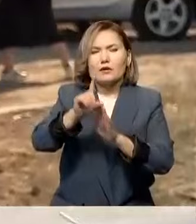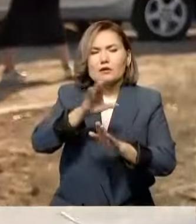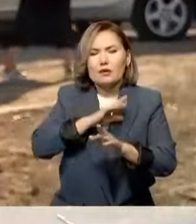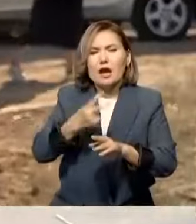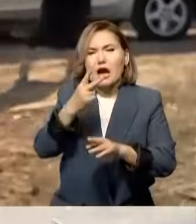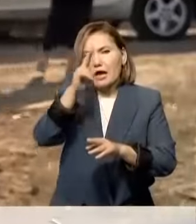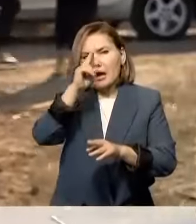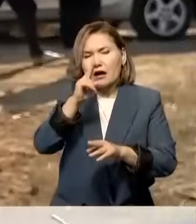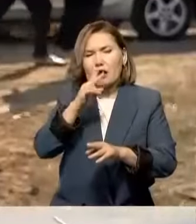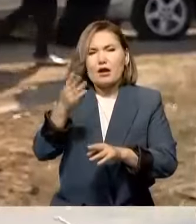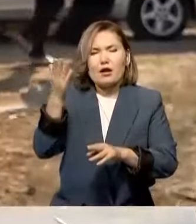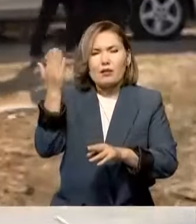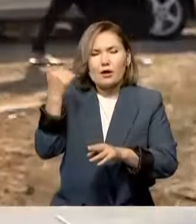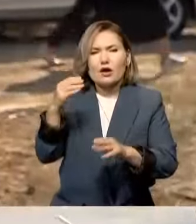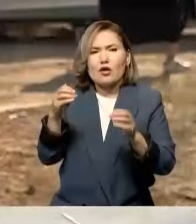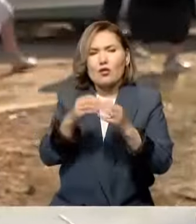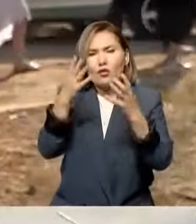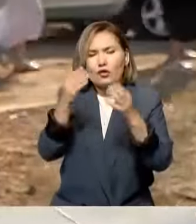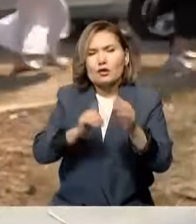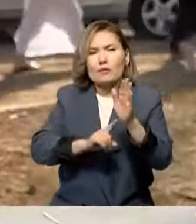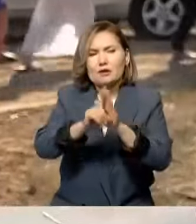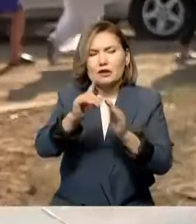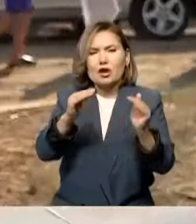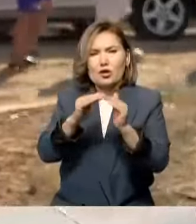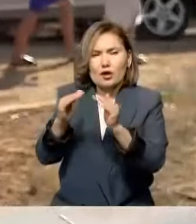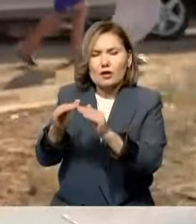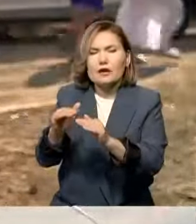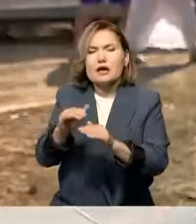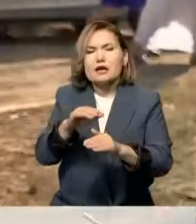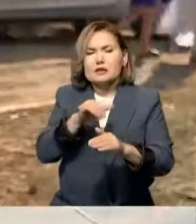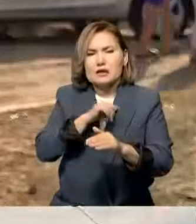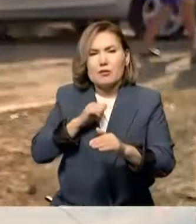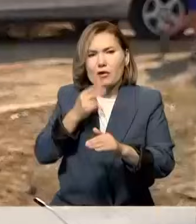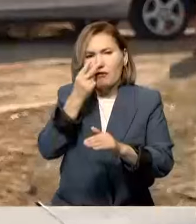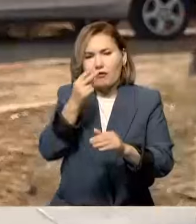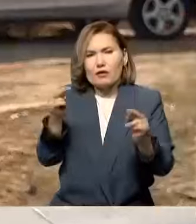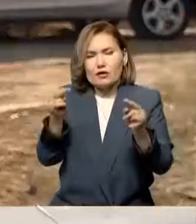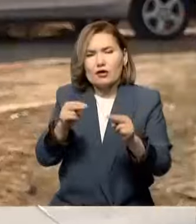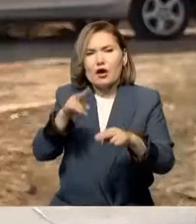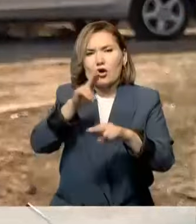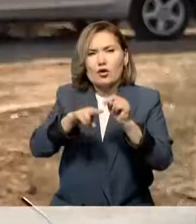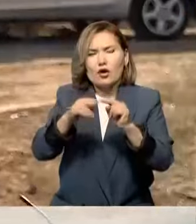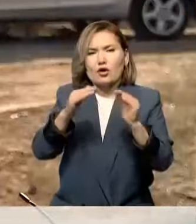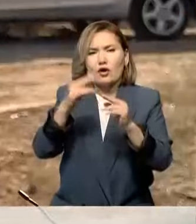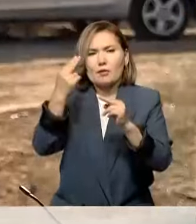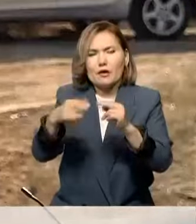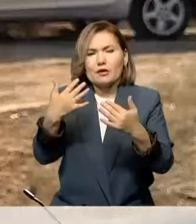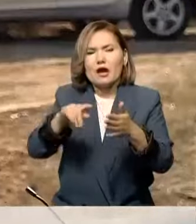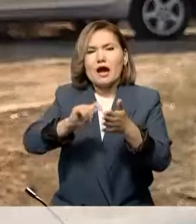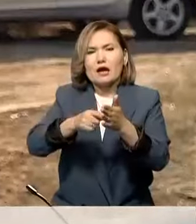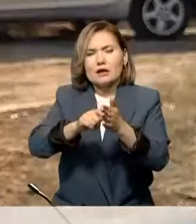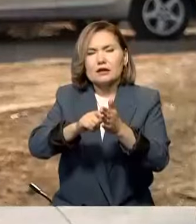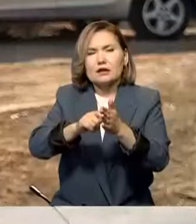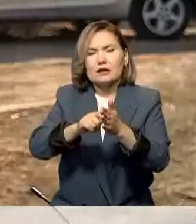Осыдан 2 ай 10 күн бұрын басталған үйлер, міне көздеріңіз көріп тұрғандай, қазір біз осы құрылыстарды аяқтап, кілттерін